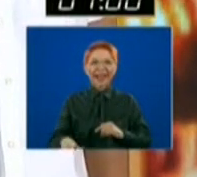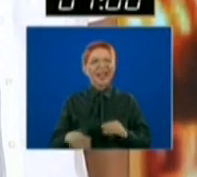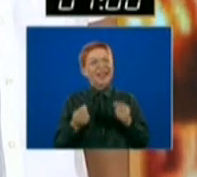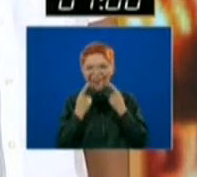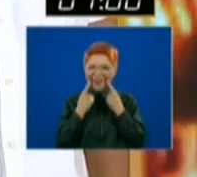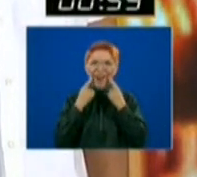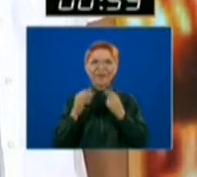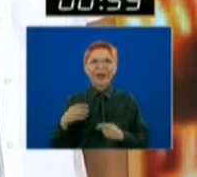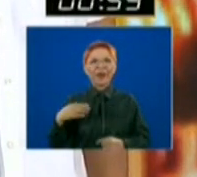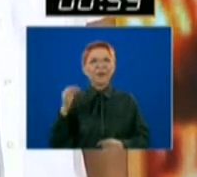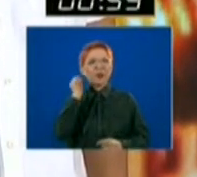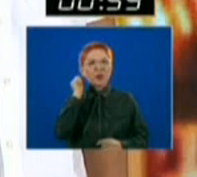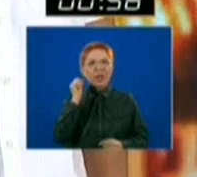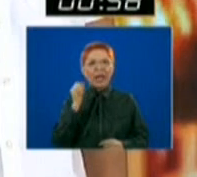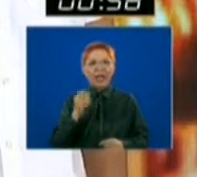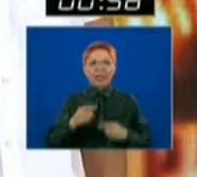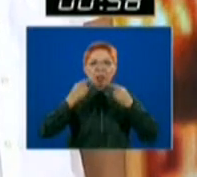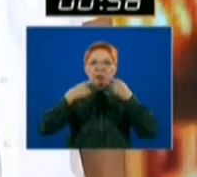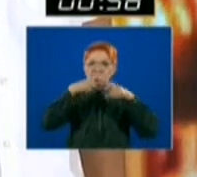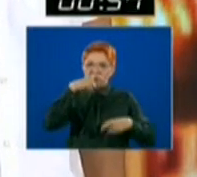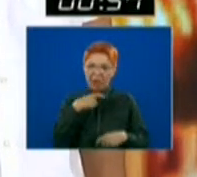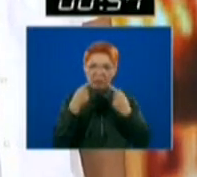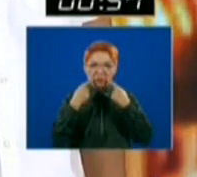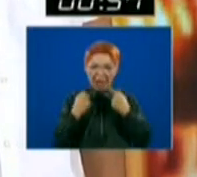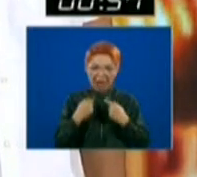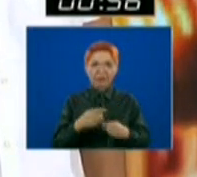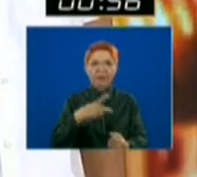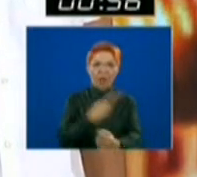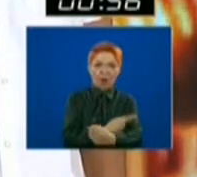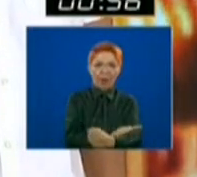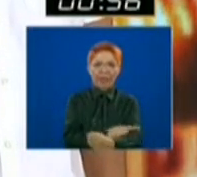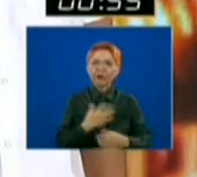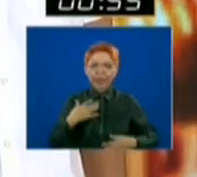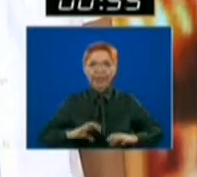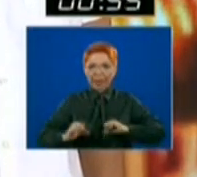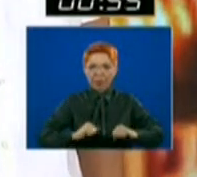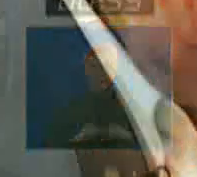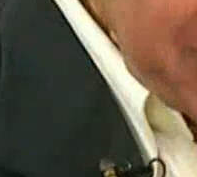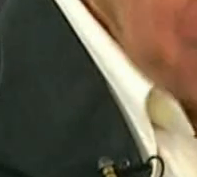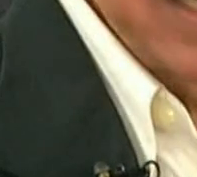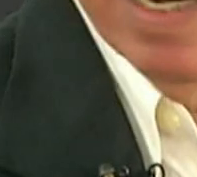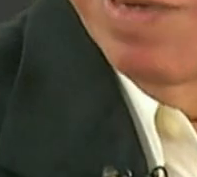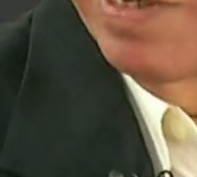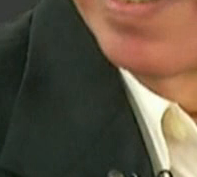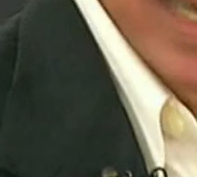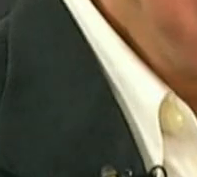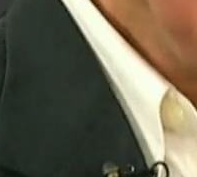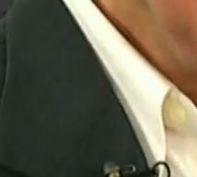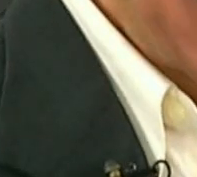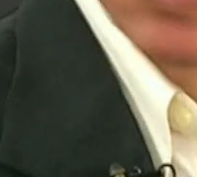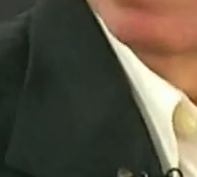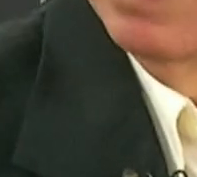sesuai? Ya ini memang ranah politik ya. Ranah politik bahwa kemungkinan besar bahwa